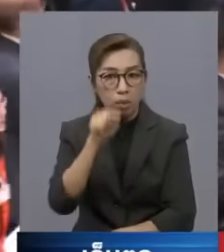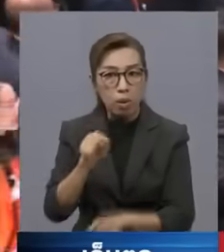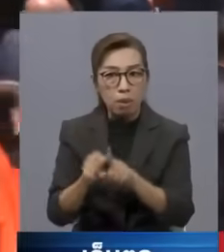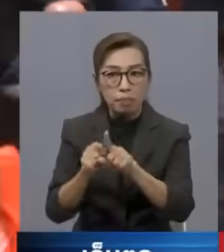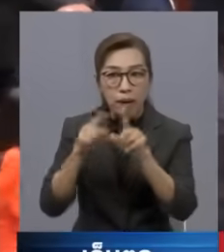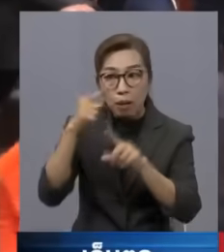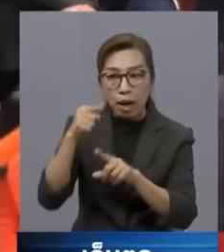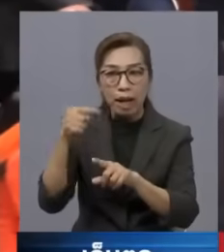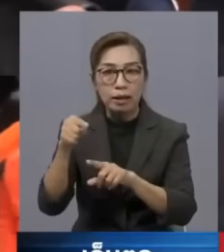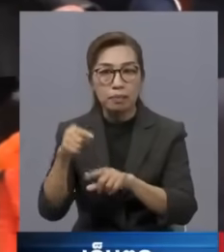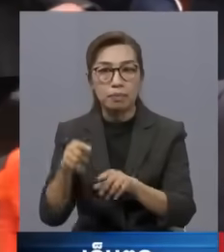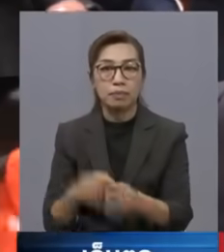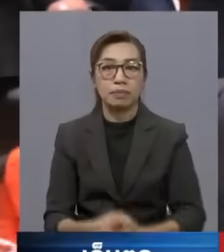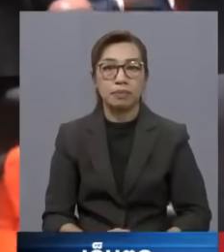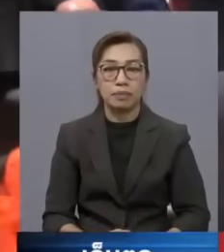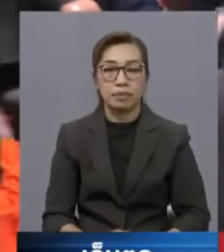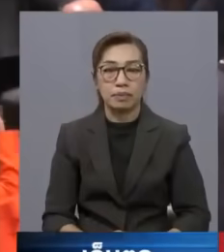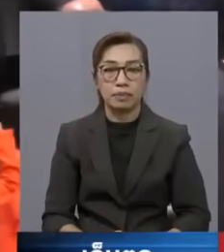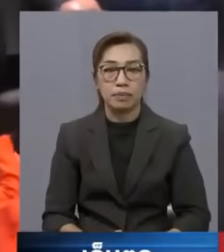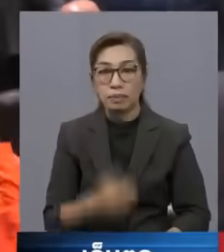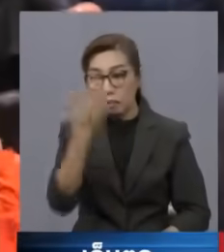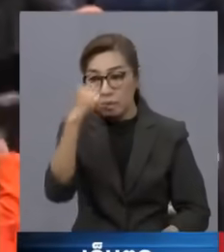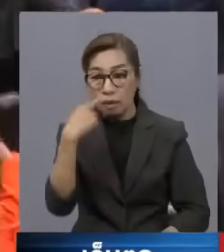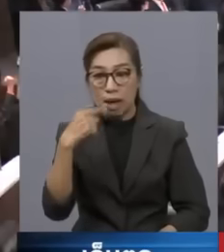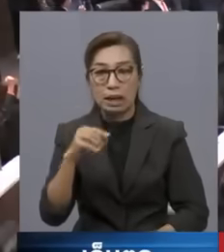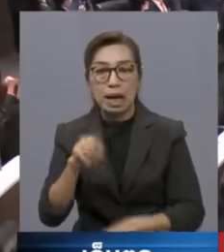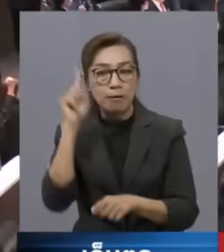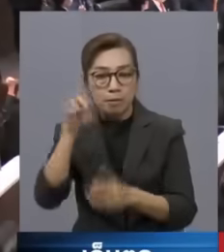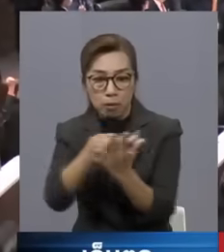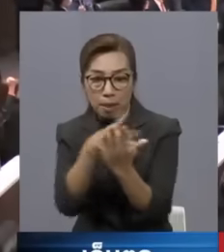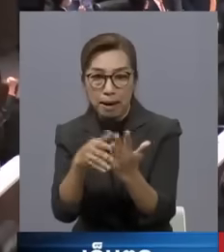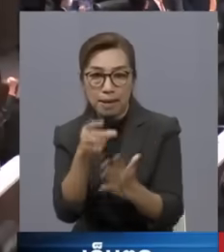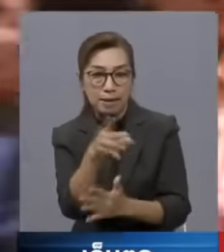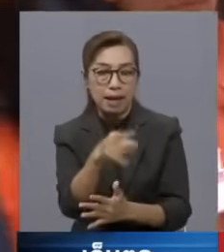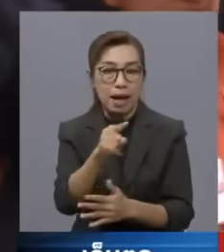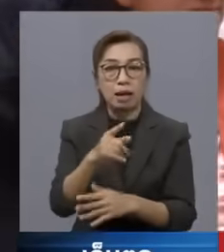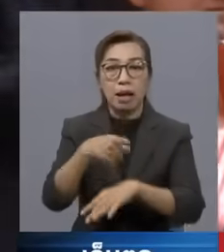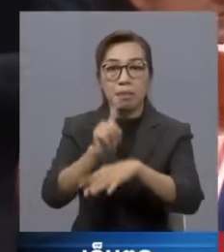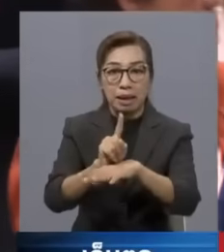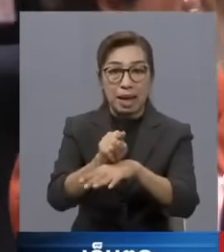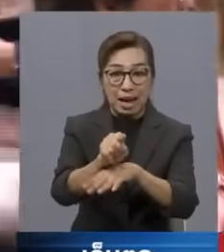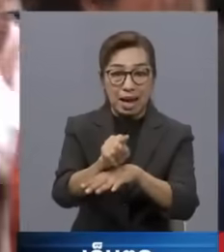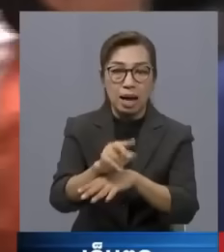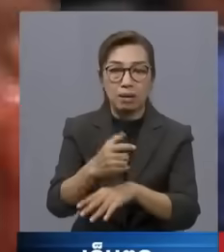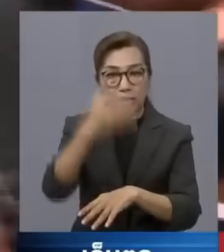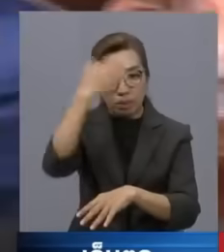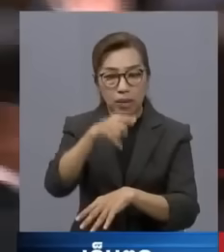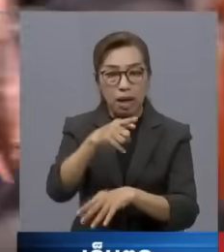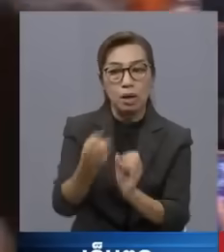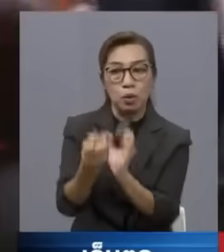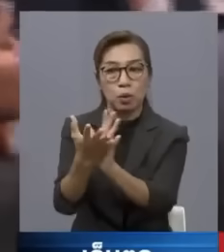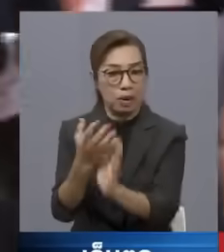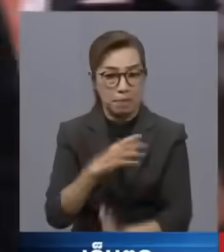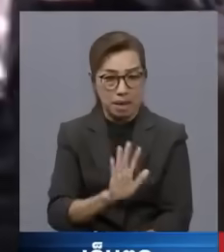อาจารย์สภาอาจารย์วันนรฯชิ่งไปยังฝ่ายการเมืองที่เป็นแกนนำจัดตั้งรัฐบาล